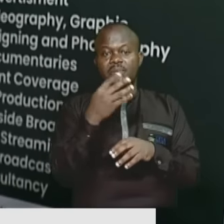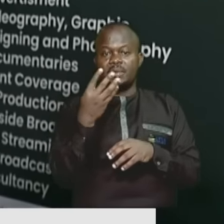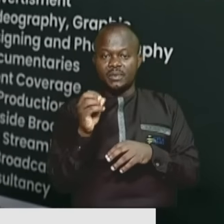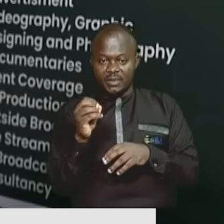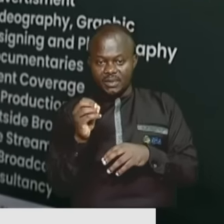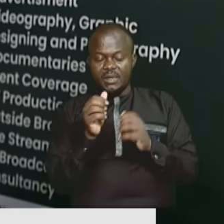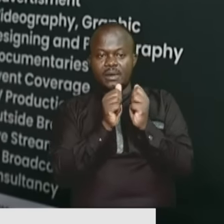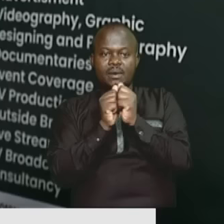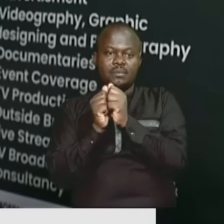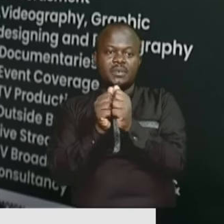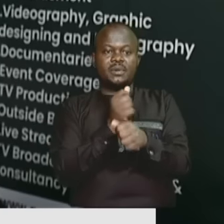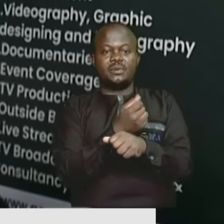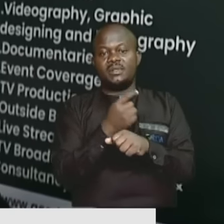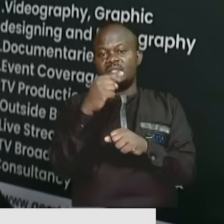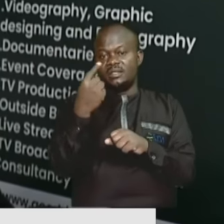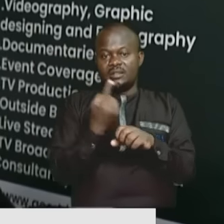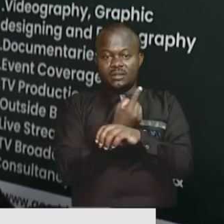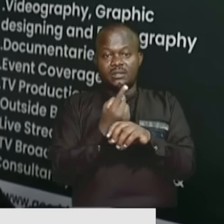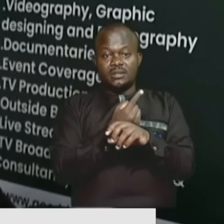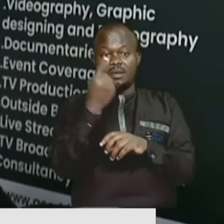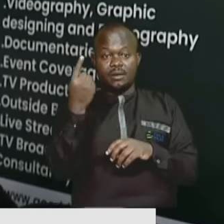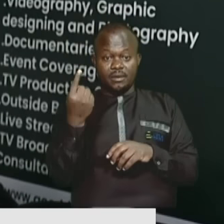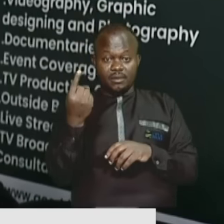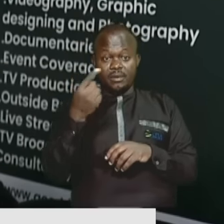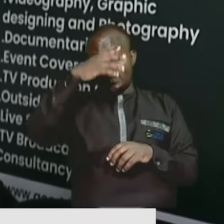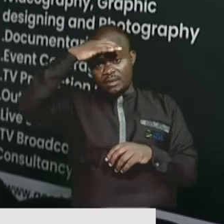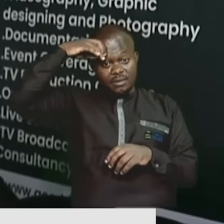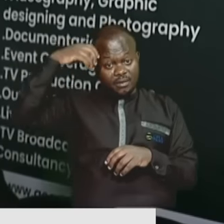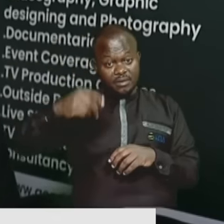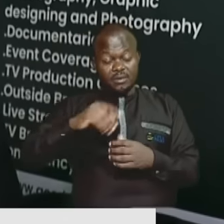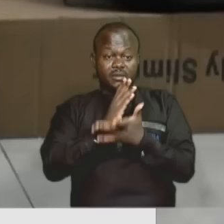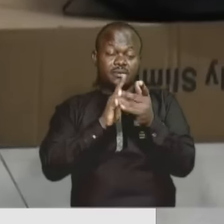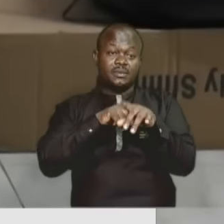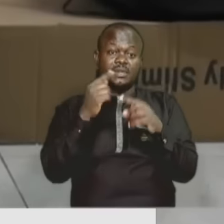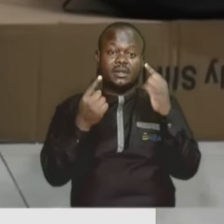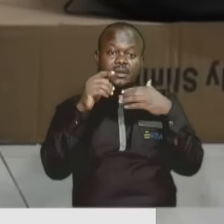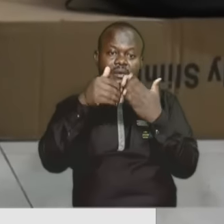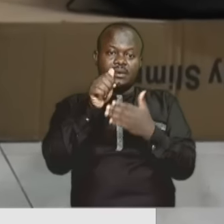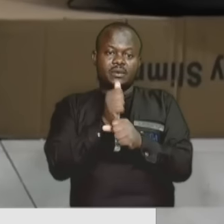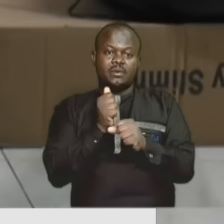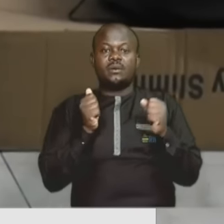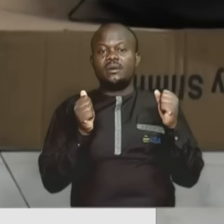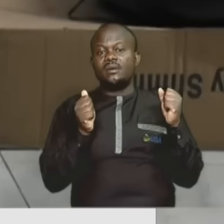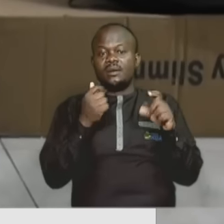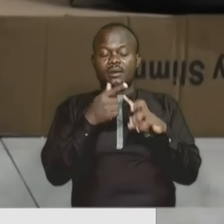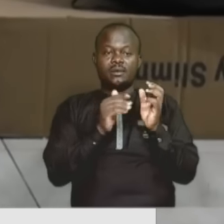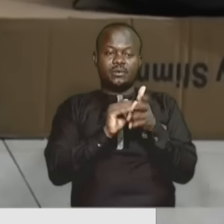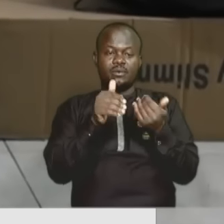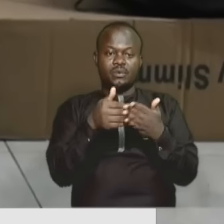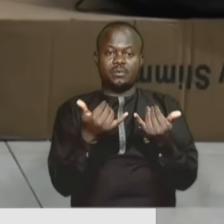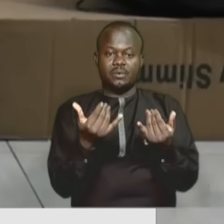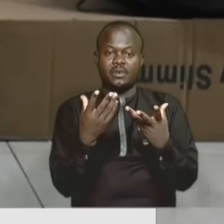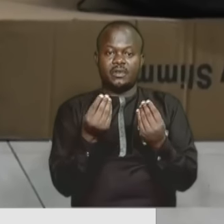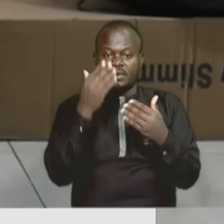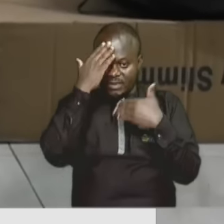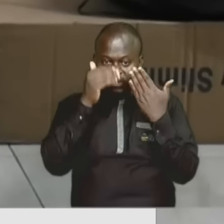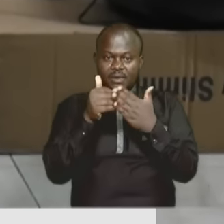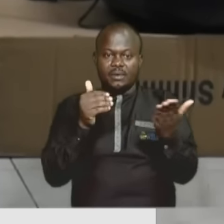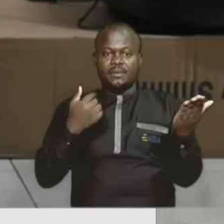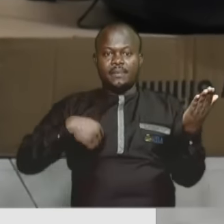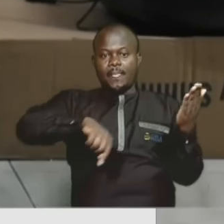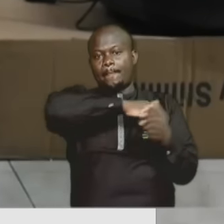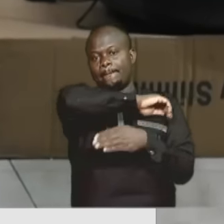na n'isaha. Biragorana rimwe na rimwe gukora siporo buri munsi, ariko ubu twarabyoroheje kuko twazanye